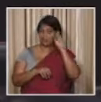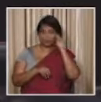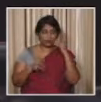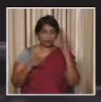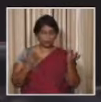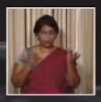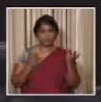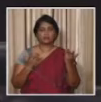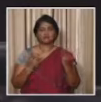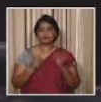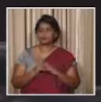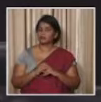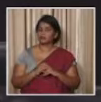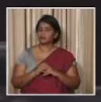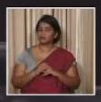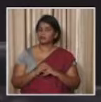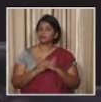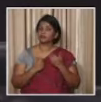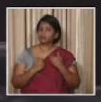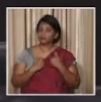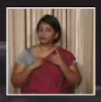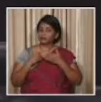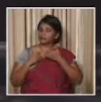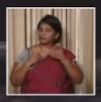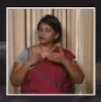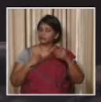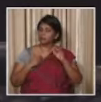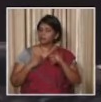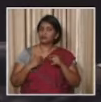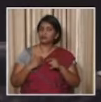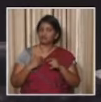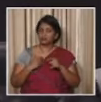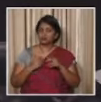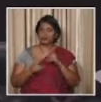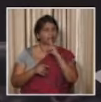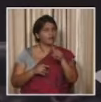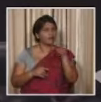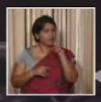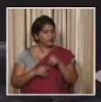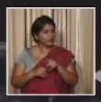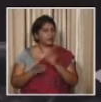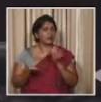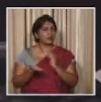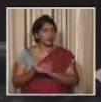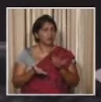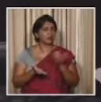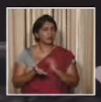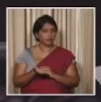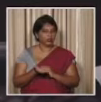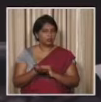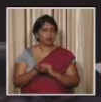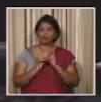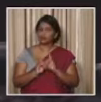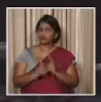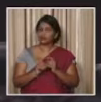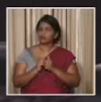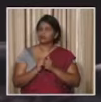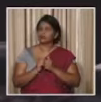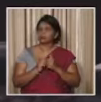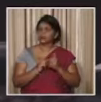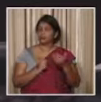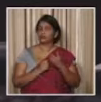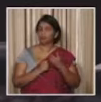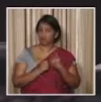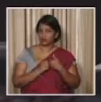නැත්නම් අපි මෙතෙක් කල් කරලා තියෙන වැරදි නැවත නැවත එසේ කරන්න